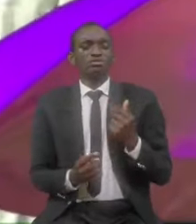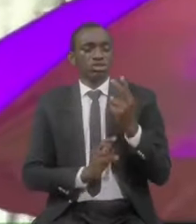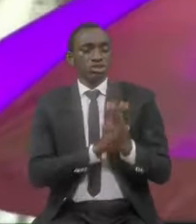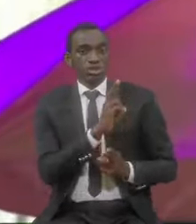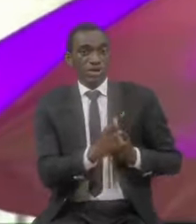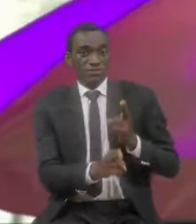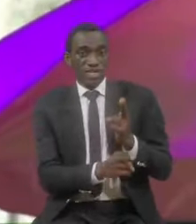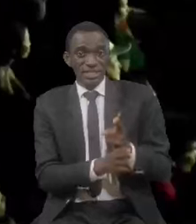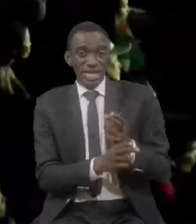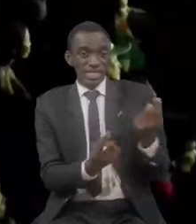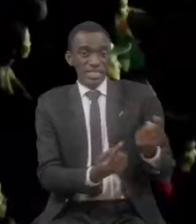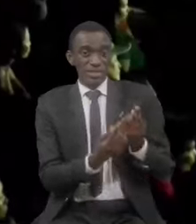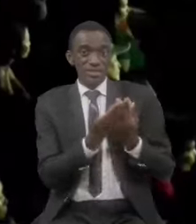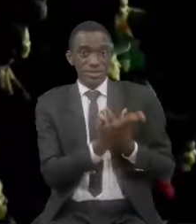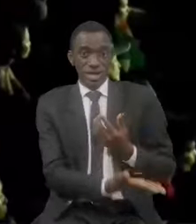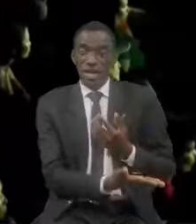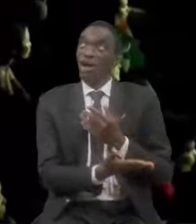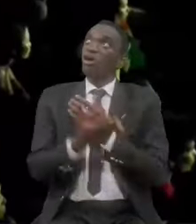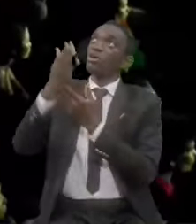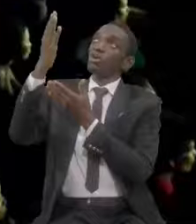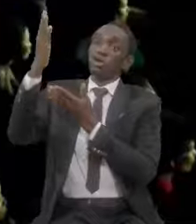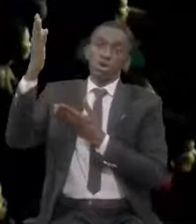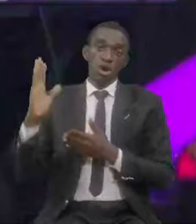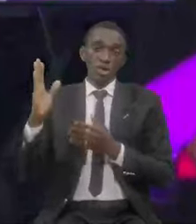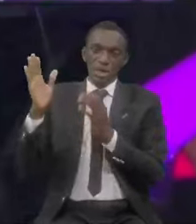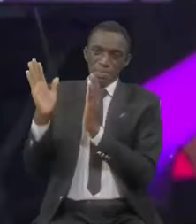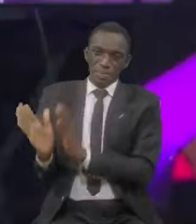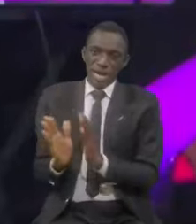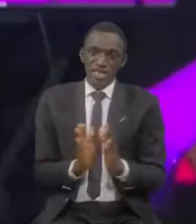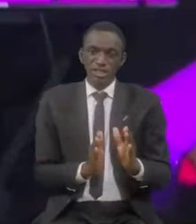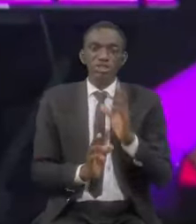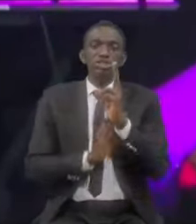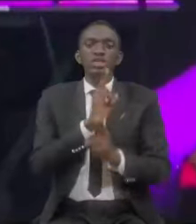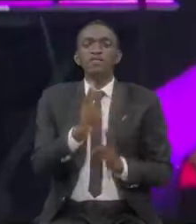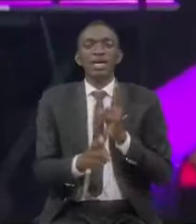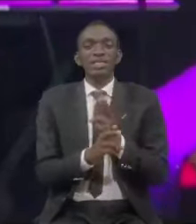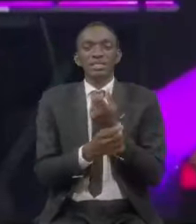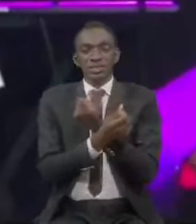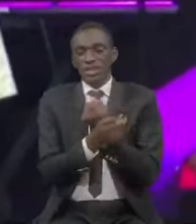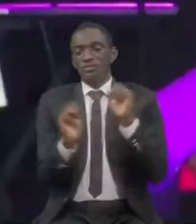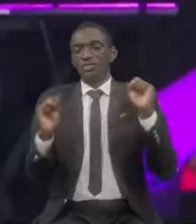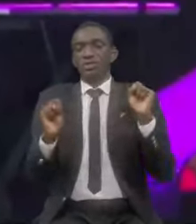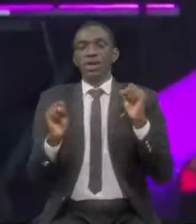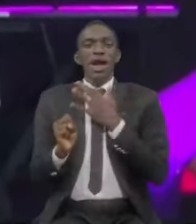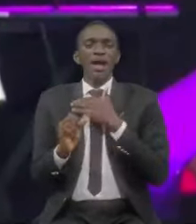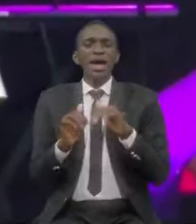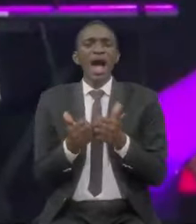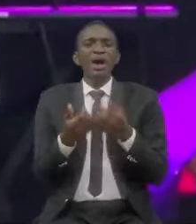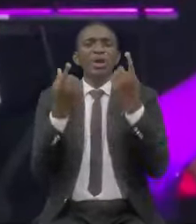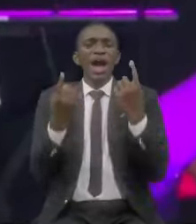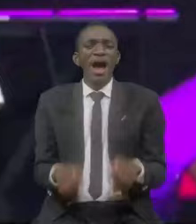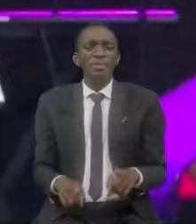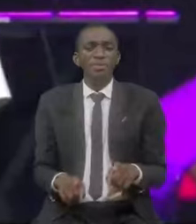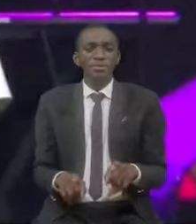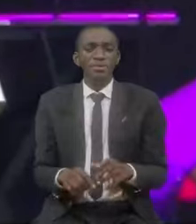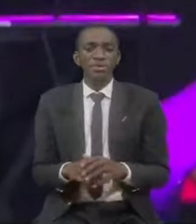Il veut le salut universel. Le seul moyen que cela puisse être fait